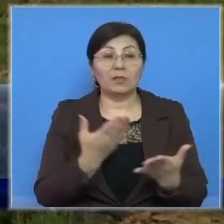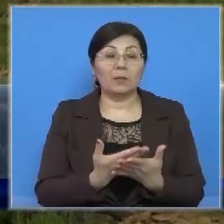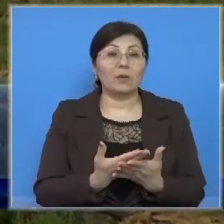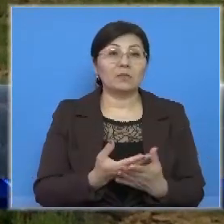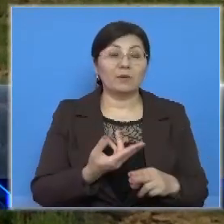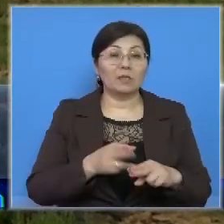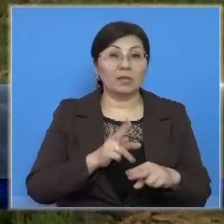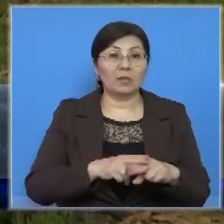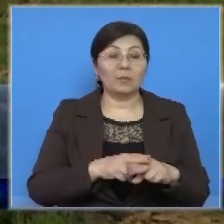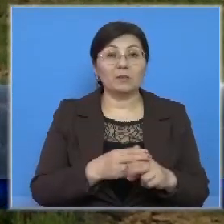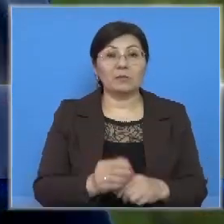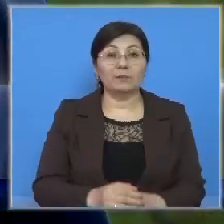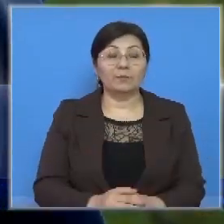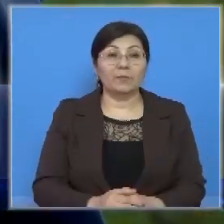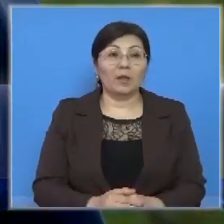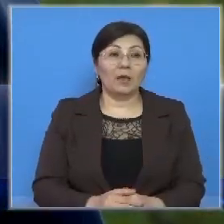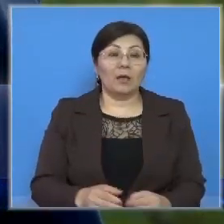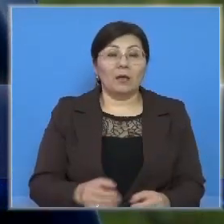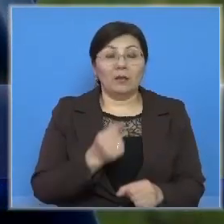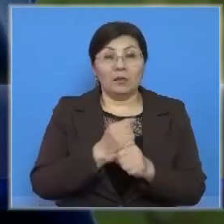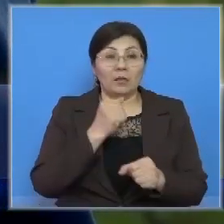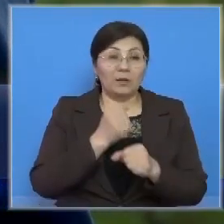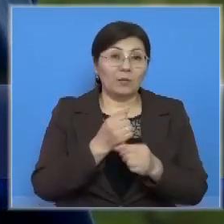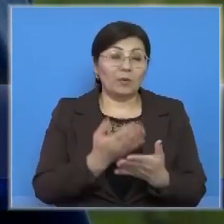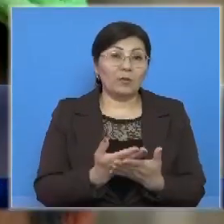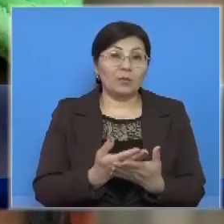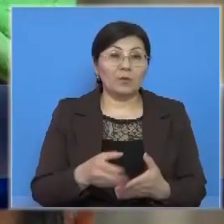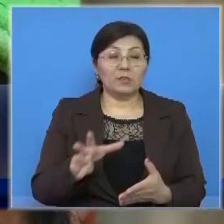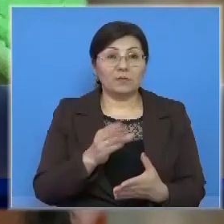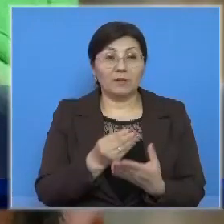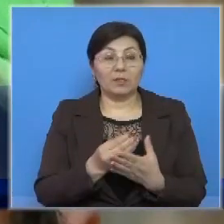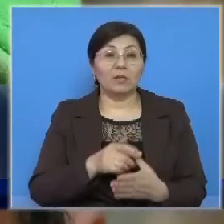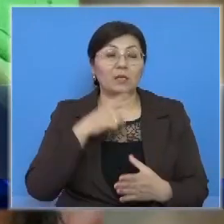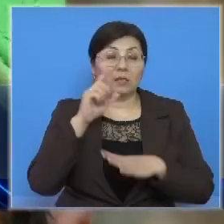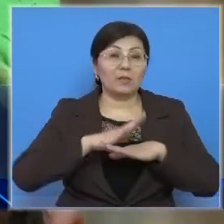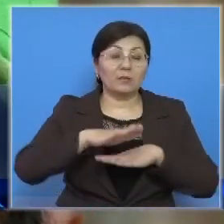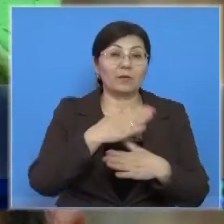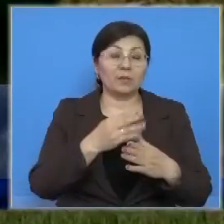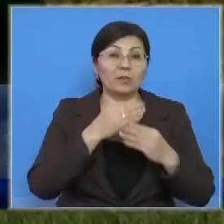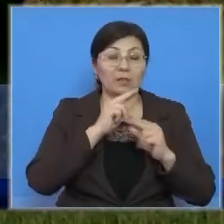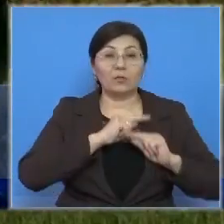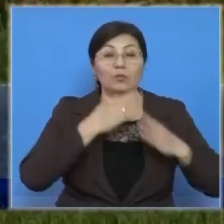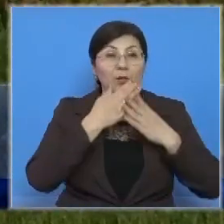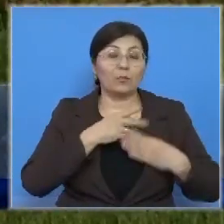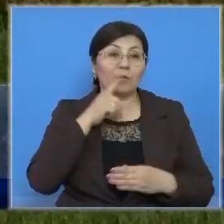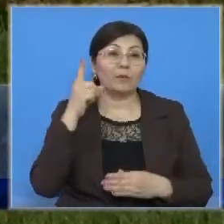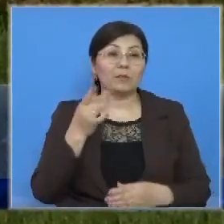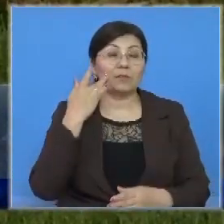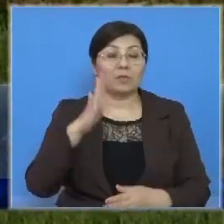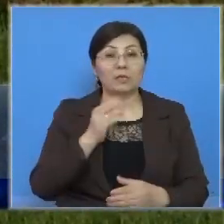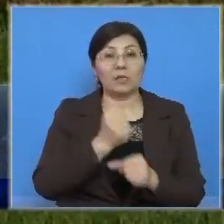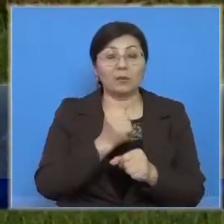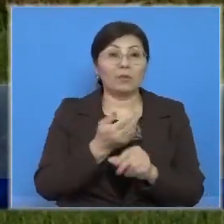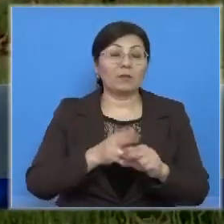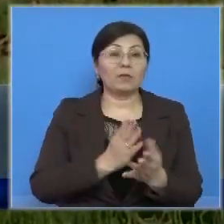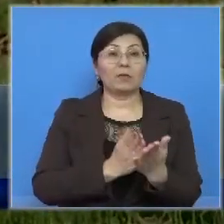соли и играть роль фильтра. От работ по озеленению района не воздержался и трудовой отряд «Жасыл-Ель». Трудолюбивая молодежь постоянно работает в данном направлении и